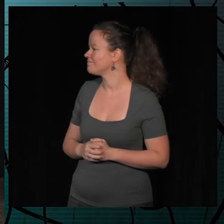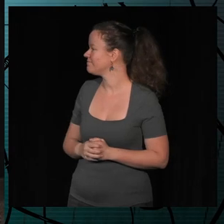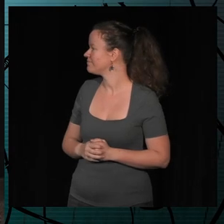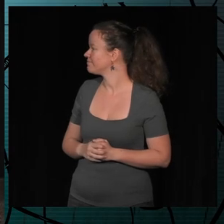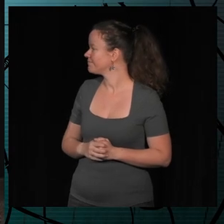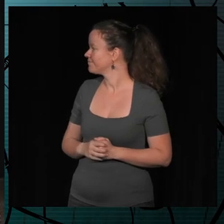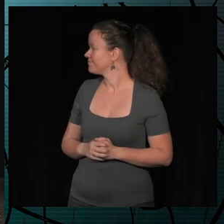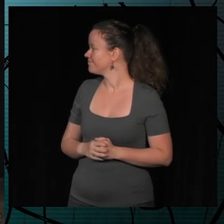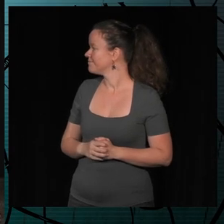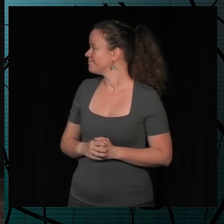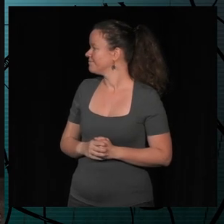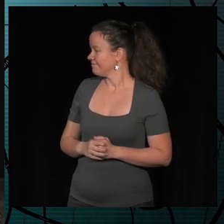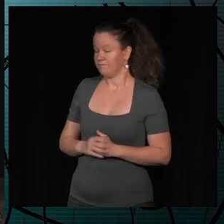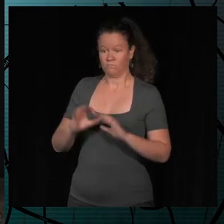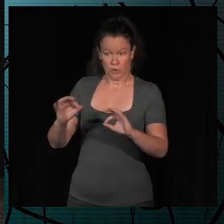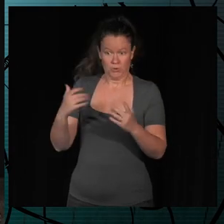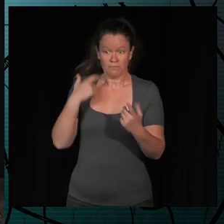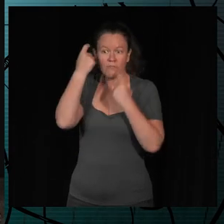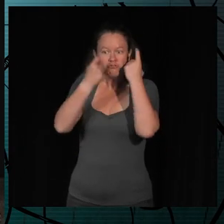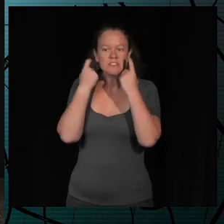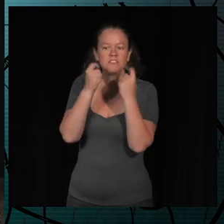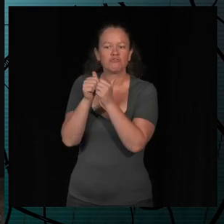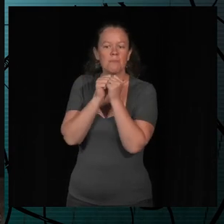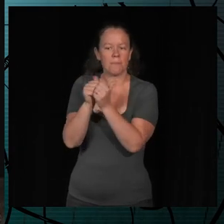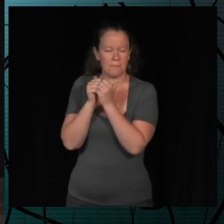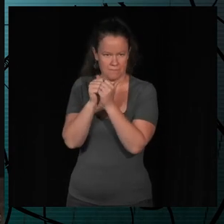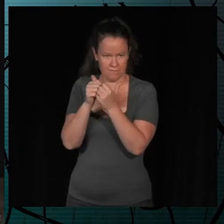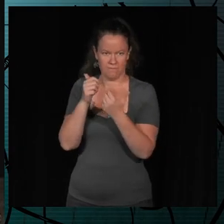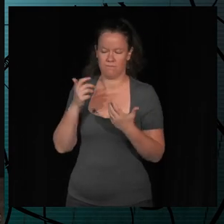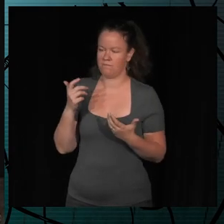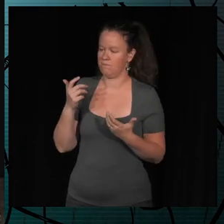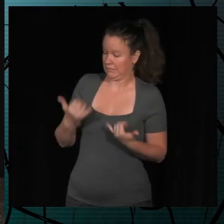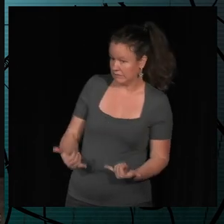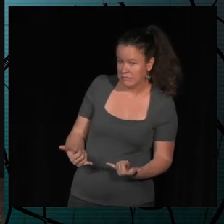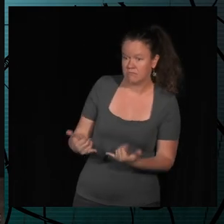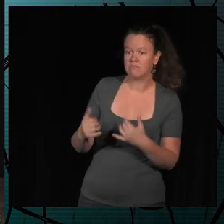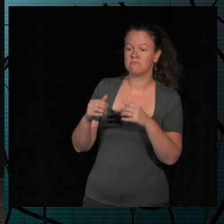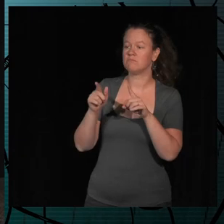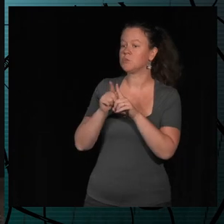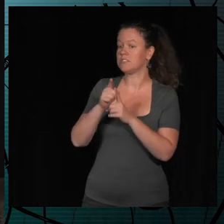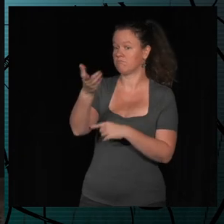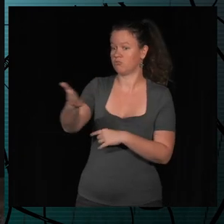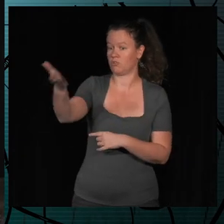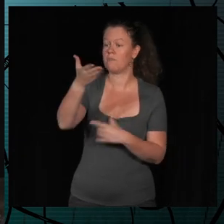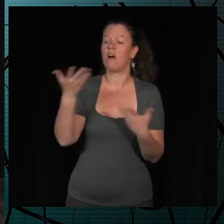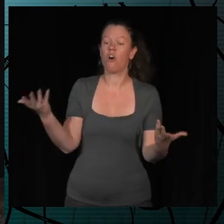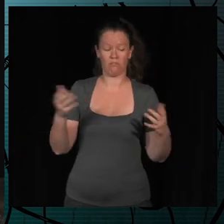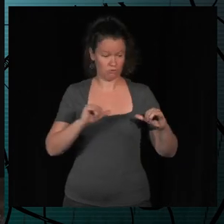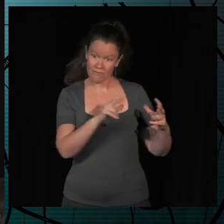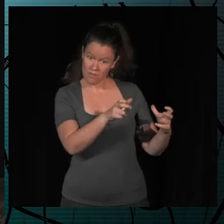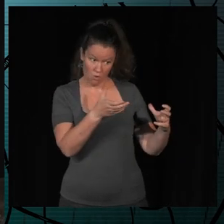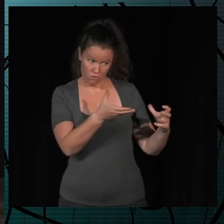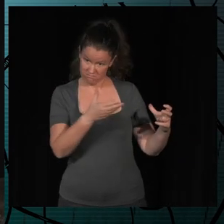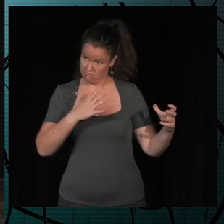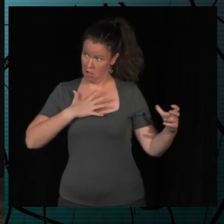rappeler on on on se pose cette question euh ensemble ici sur la scène mais aussi avec vous he faut-il avoir encore peur euh